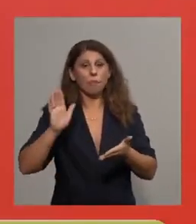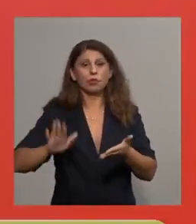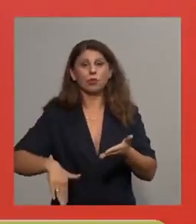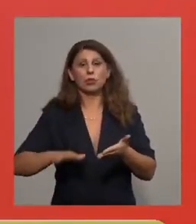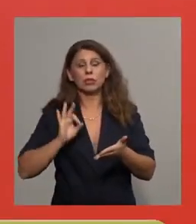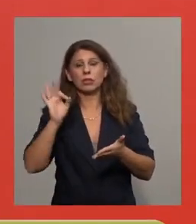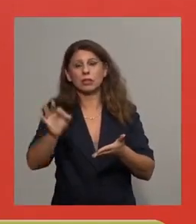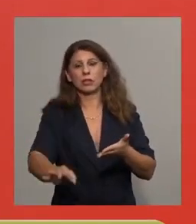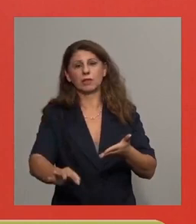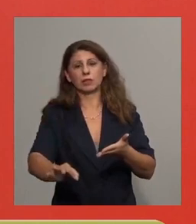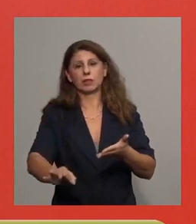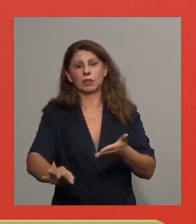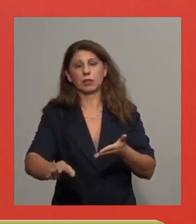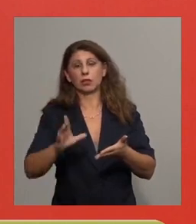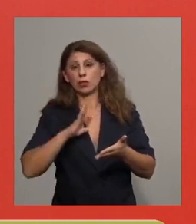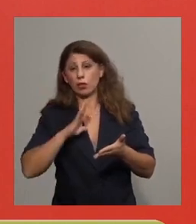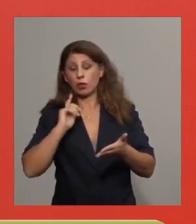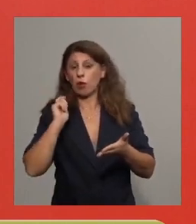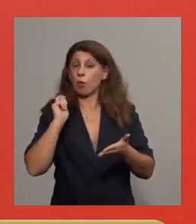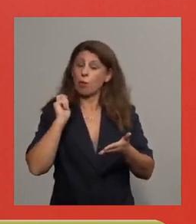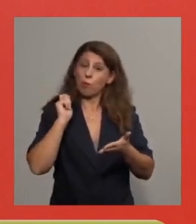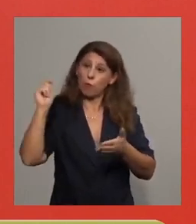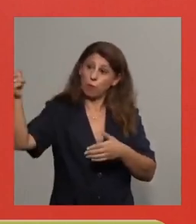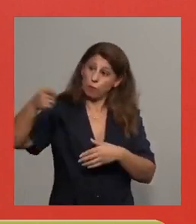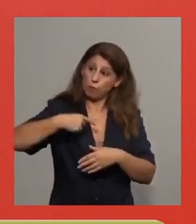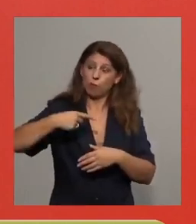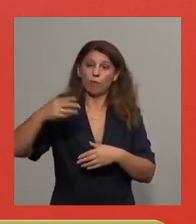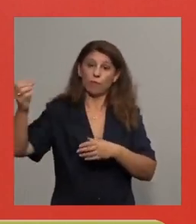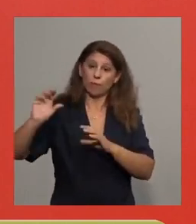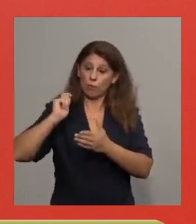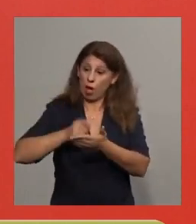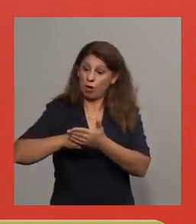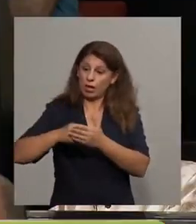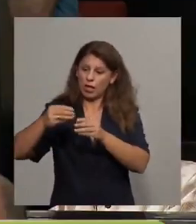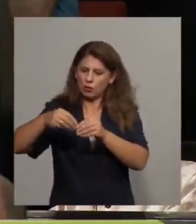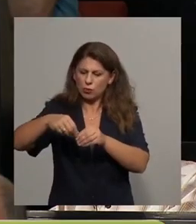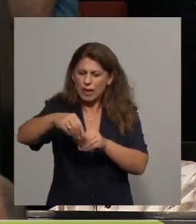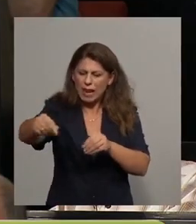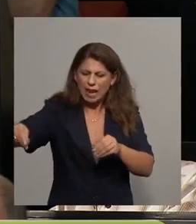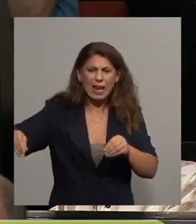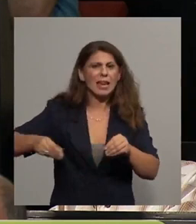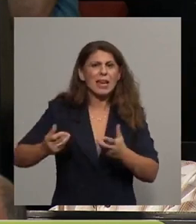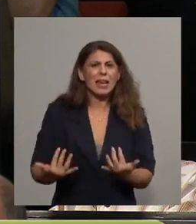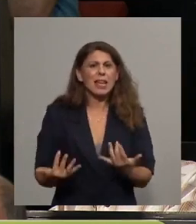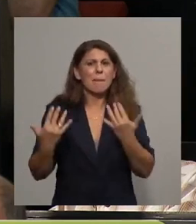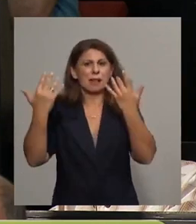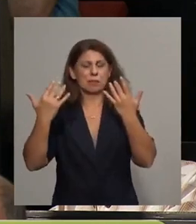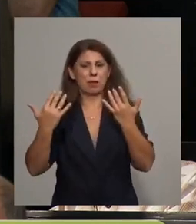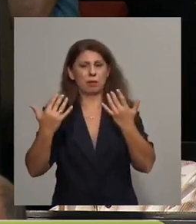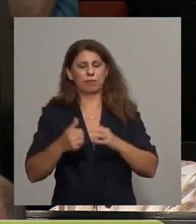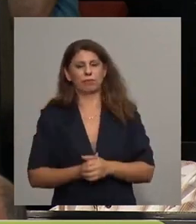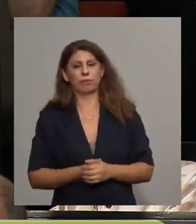θα καταλήξουν στους εισαγωγείς λιπασμάτων και αγροεφοδίων. Οι εξαγγελίες για